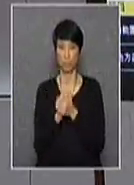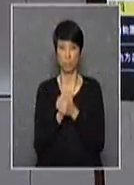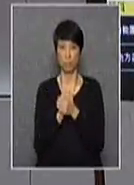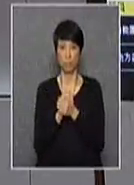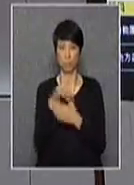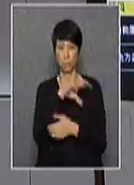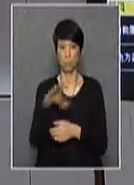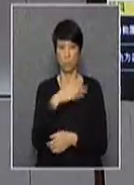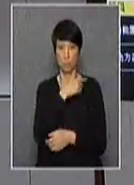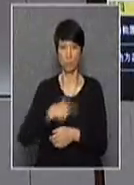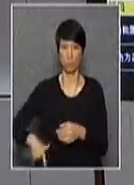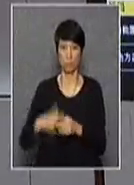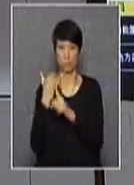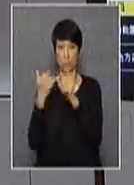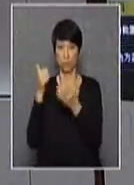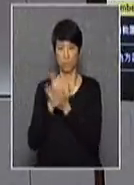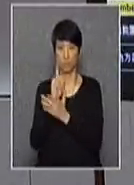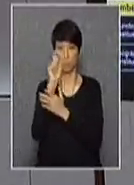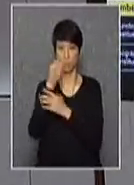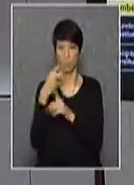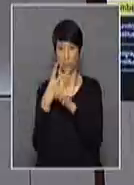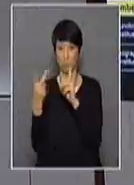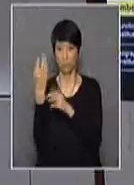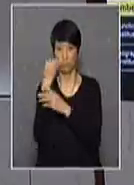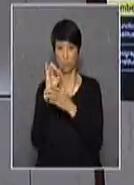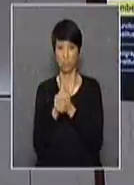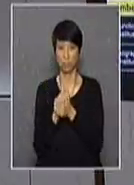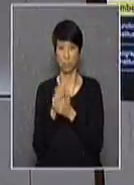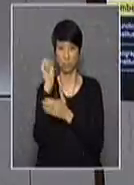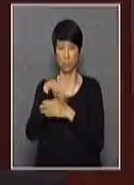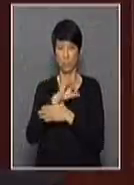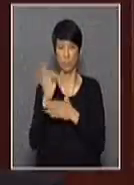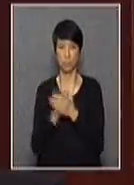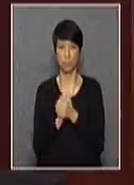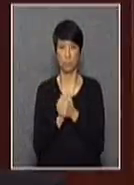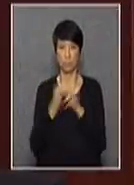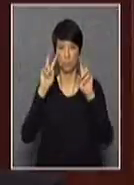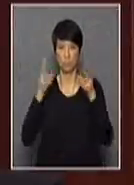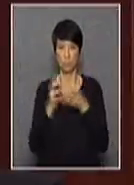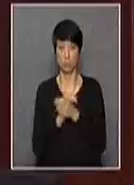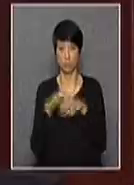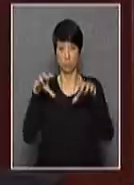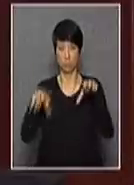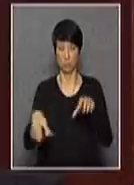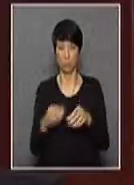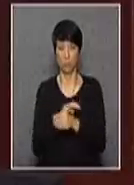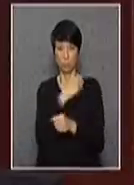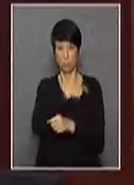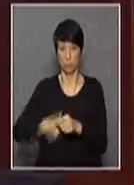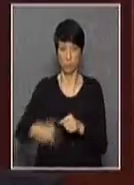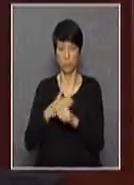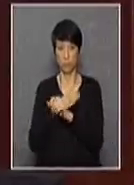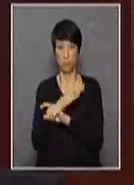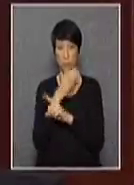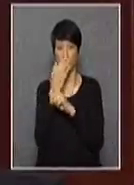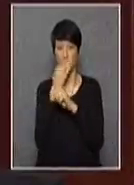接選舉產生的議員16位出席，1位贊成，12位反對，沒人棄權。議題未獲得兩部分在席委員分別以過半數贊成。我宣布